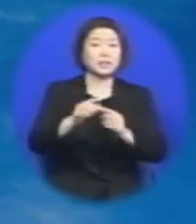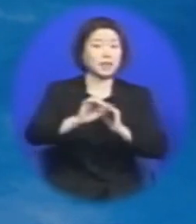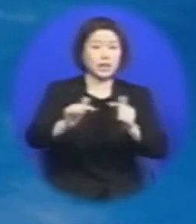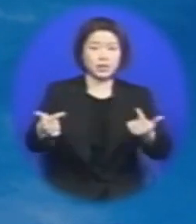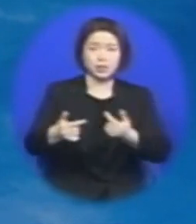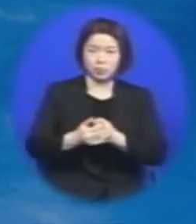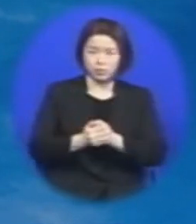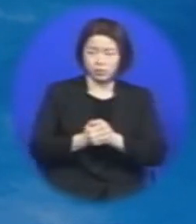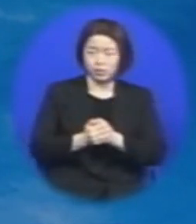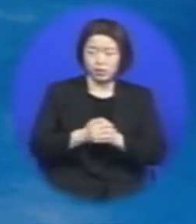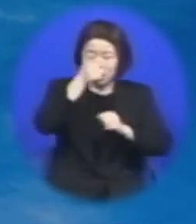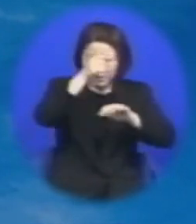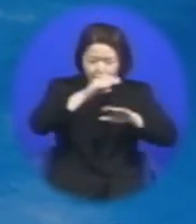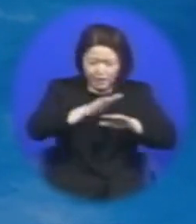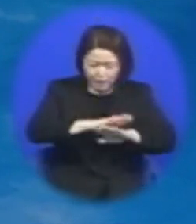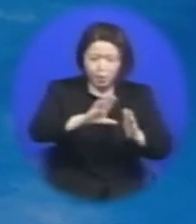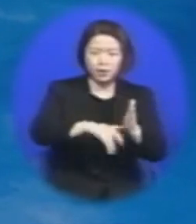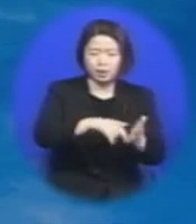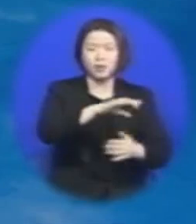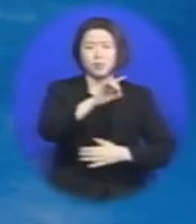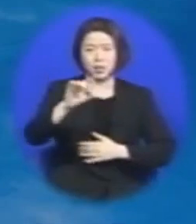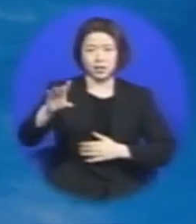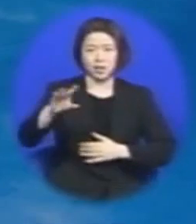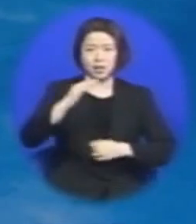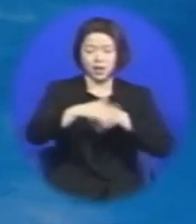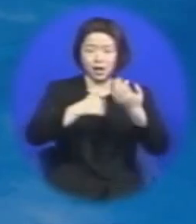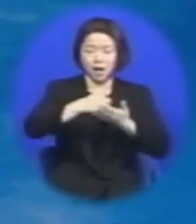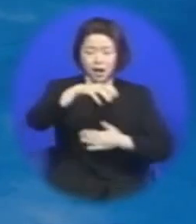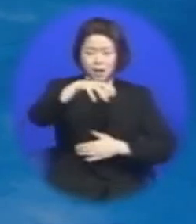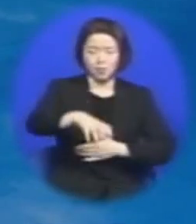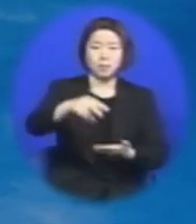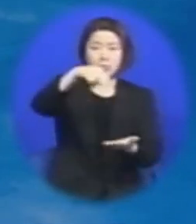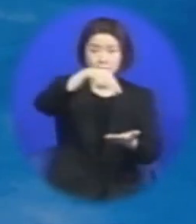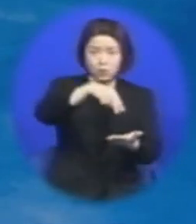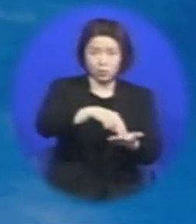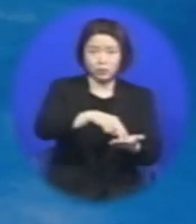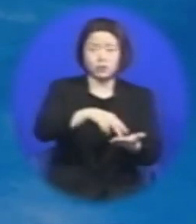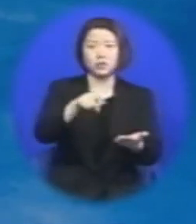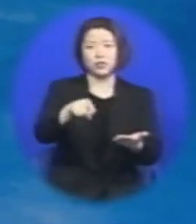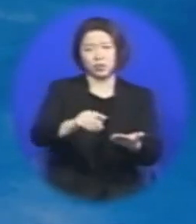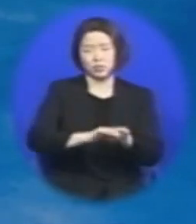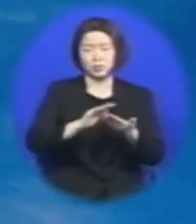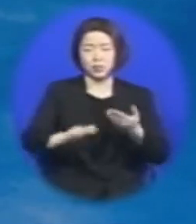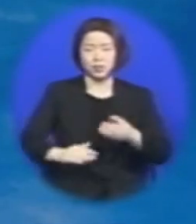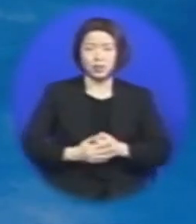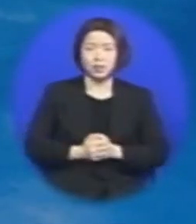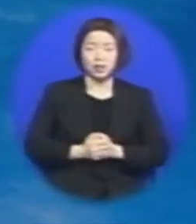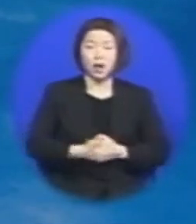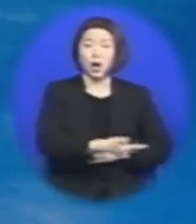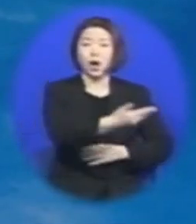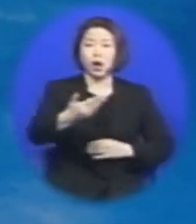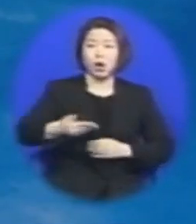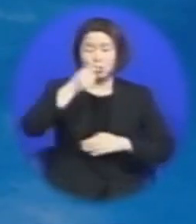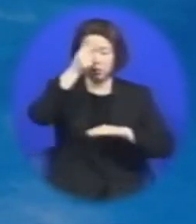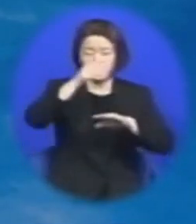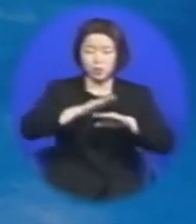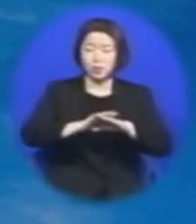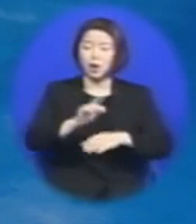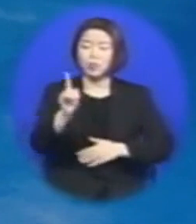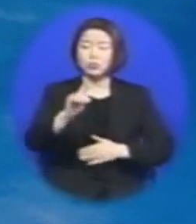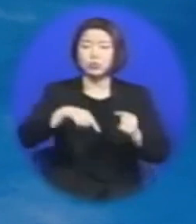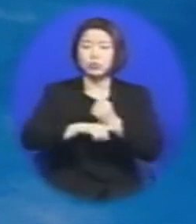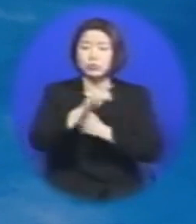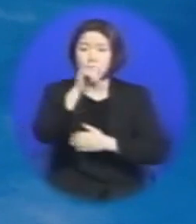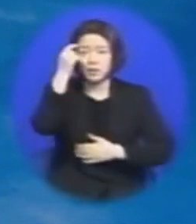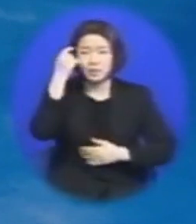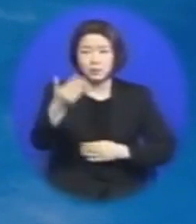아닙니다 예배 때마다 우리는 하나님 앞에서는 겁니다 여러분 예배가 어떤 의미가 있습니까 여러